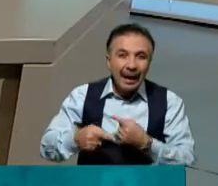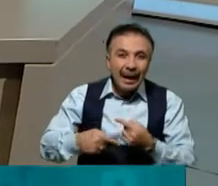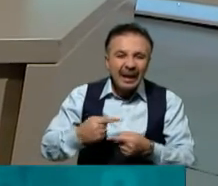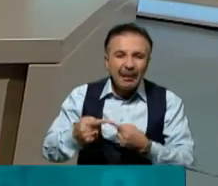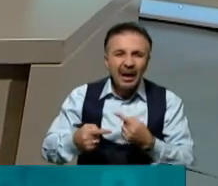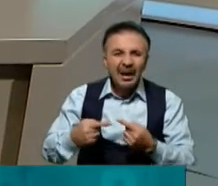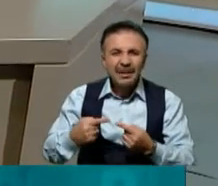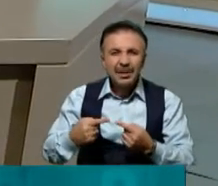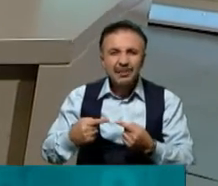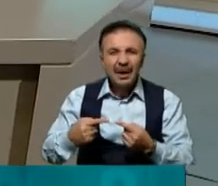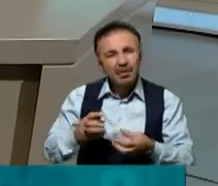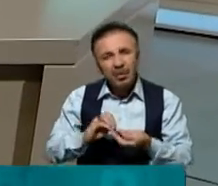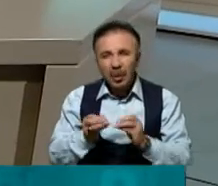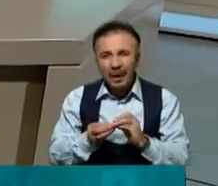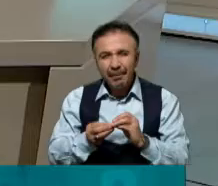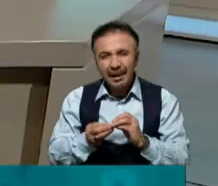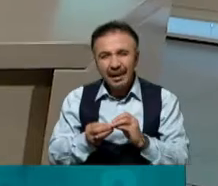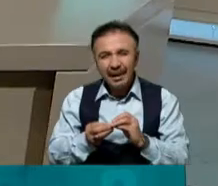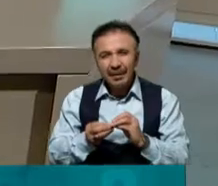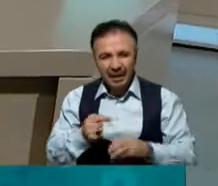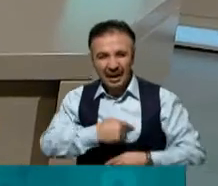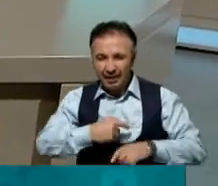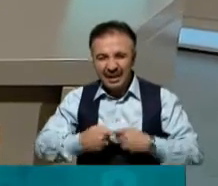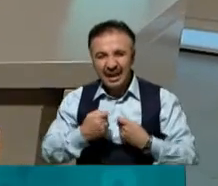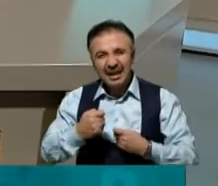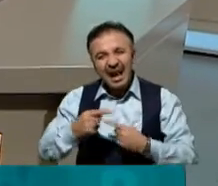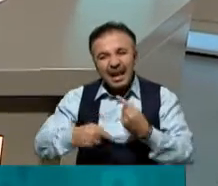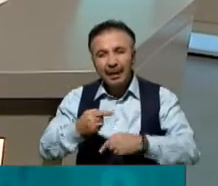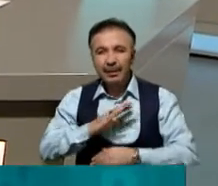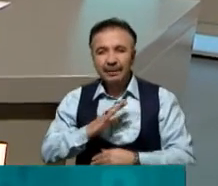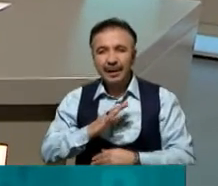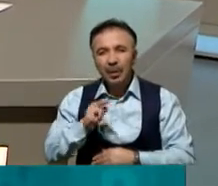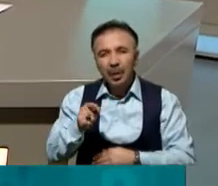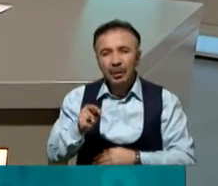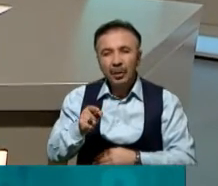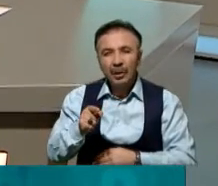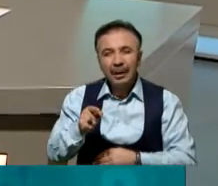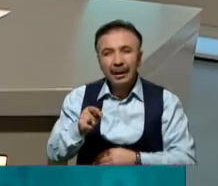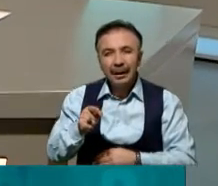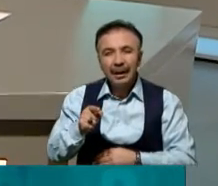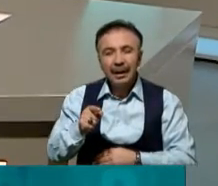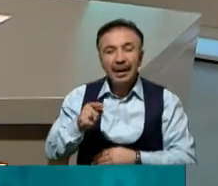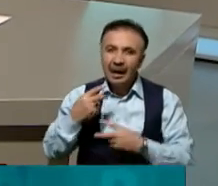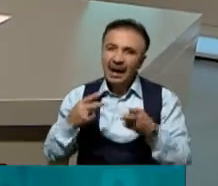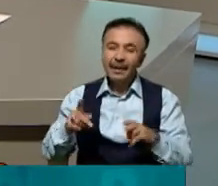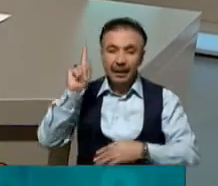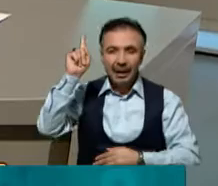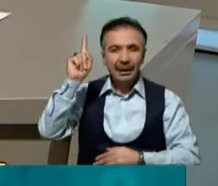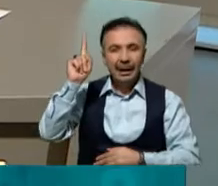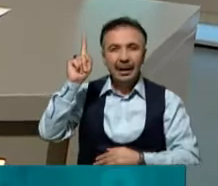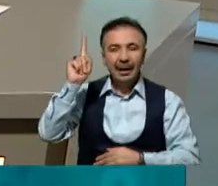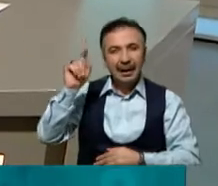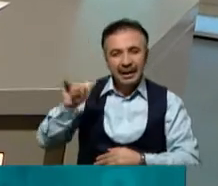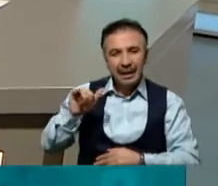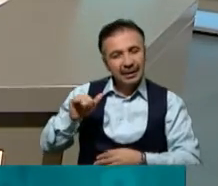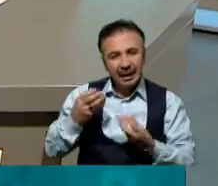var. Onları sırf akraba oldukları için hani affetmek Allah katında nasıl bir hükmü var?